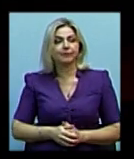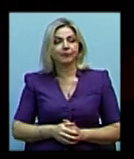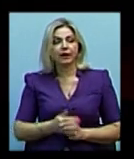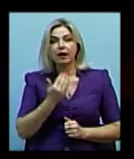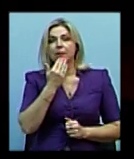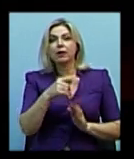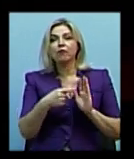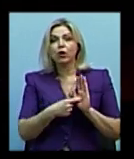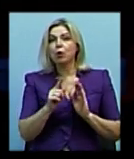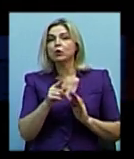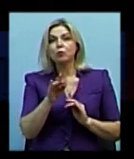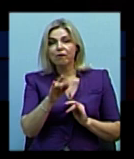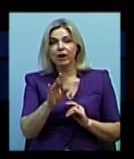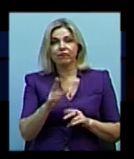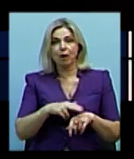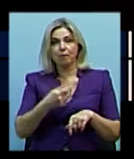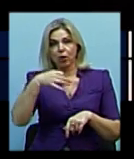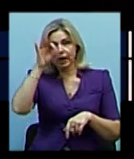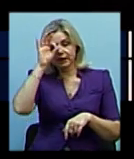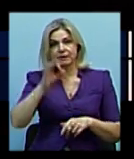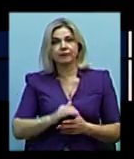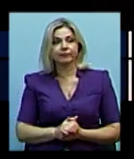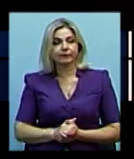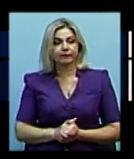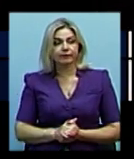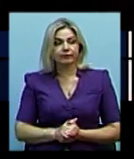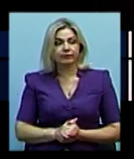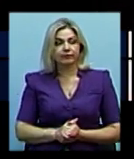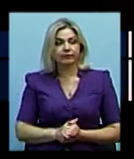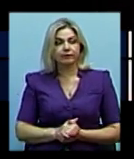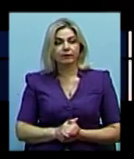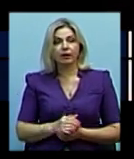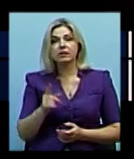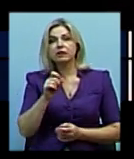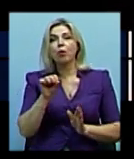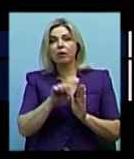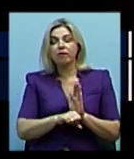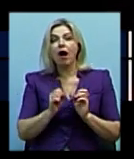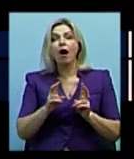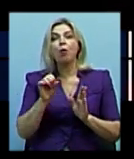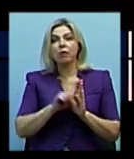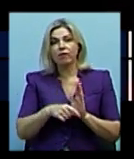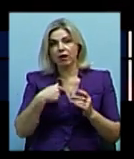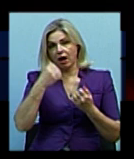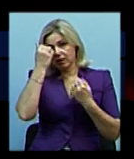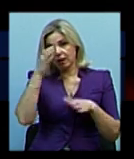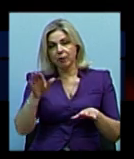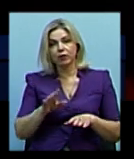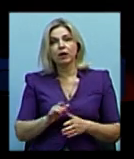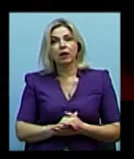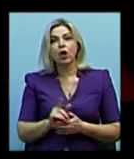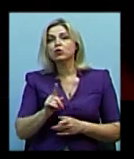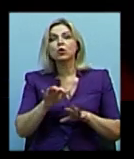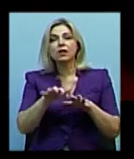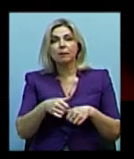чого зараз поліції? Убив людину. Як убивали? Не пам'ятаю. А вже забрали